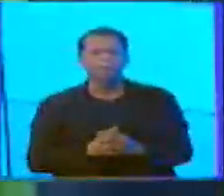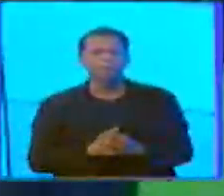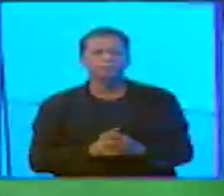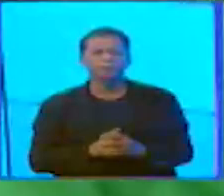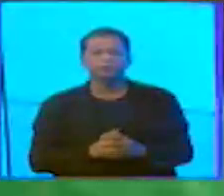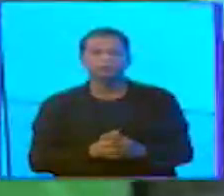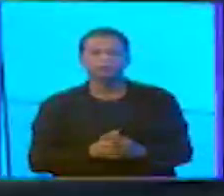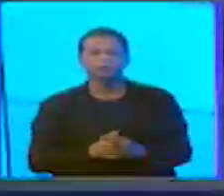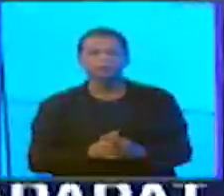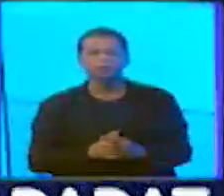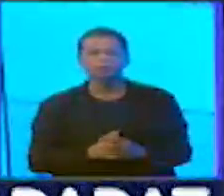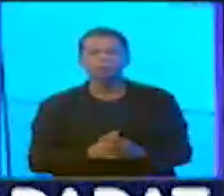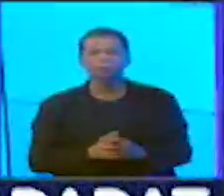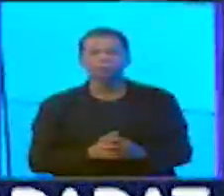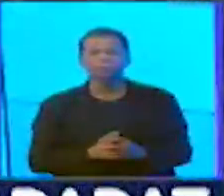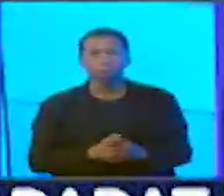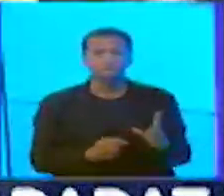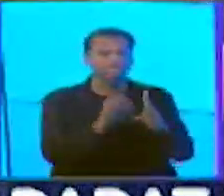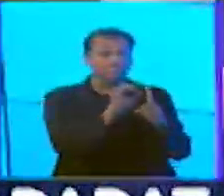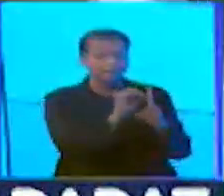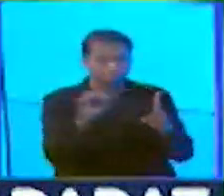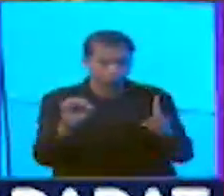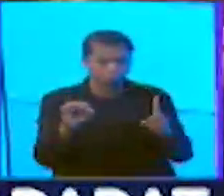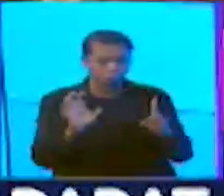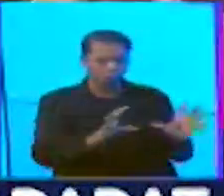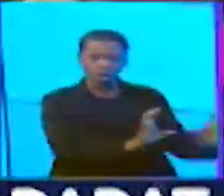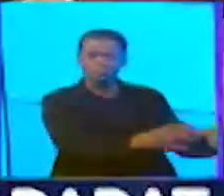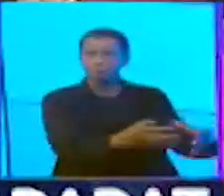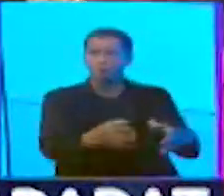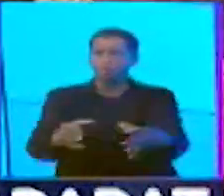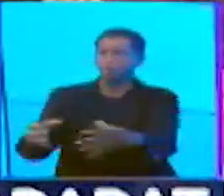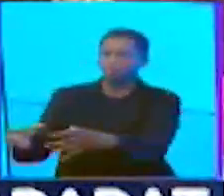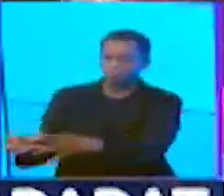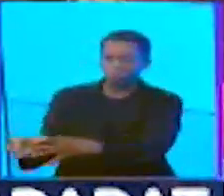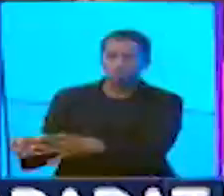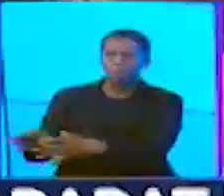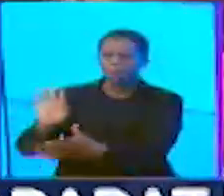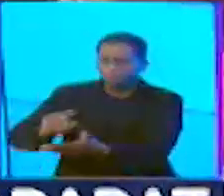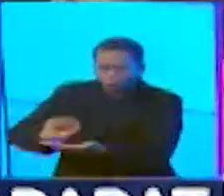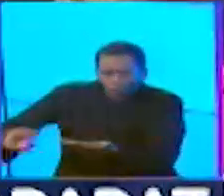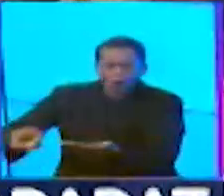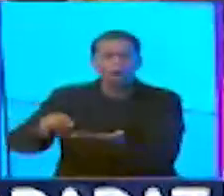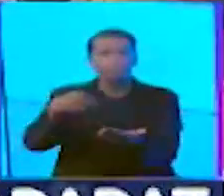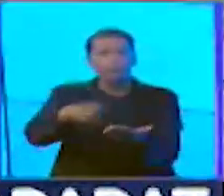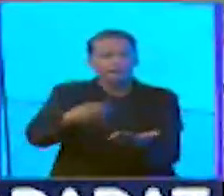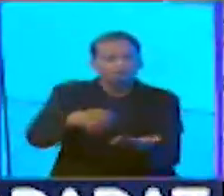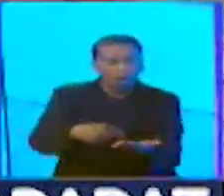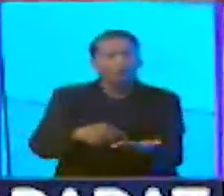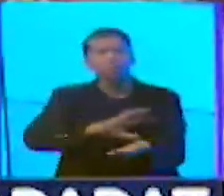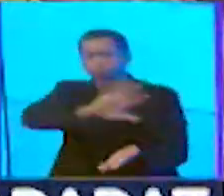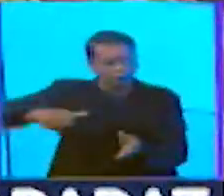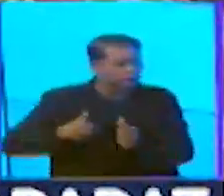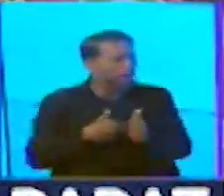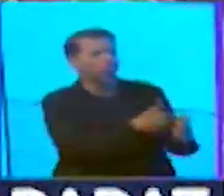Sebelumnya ribuan massa gabungan terdiri dari mahasiswa dan PA212 menggelar unjuk rasa di kawasan Patung Kuda Jakarta Pusat. Unjuk